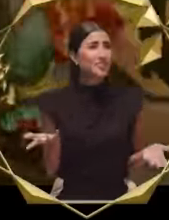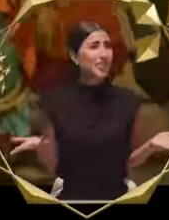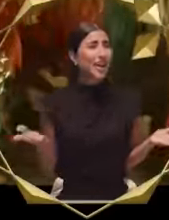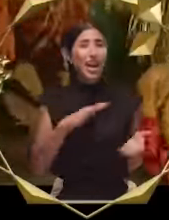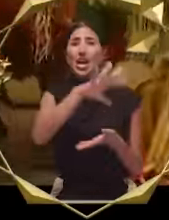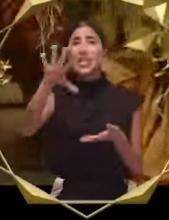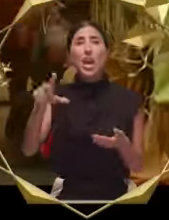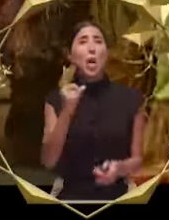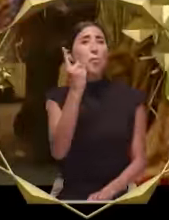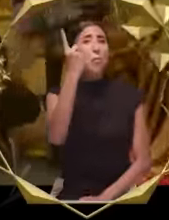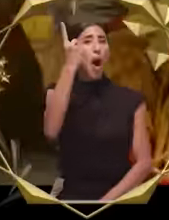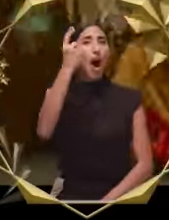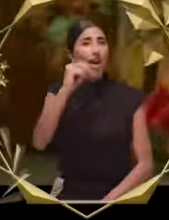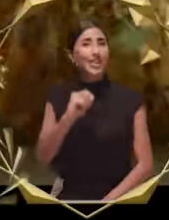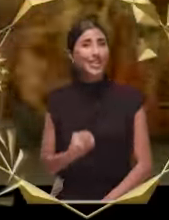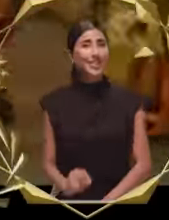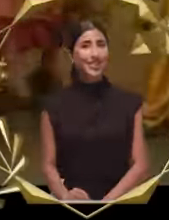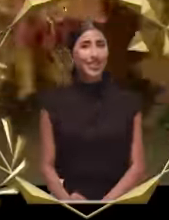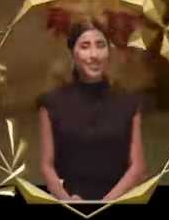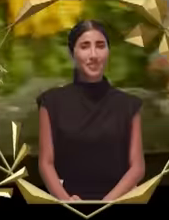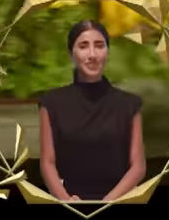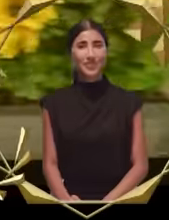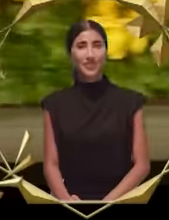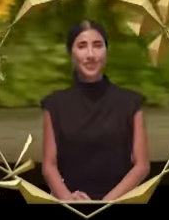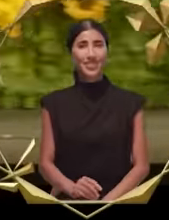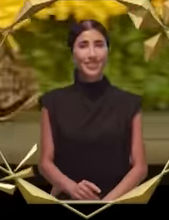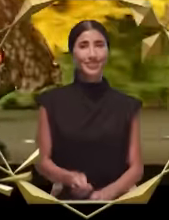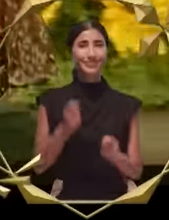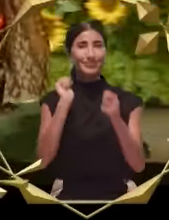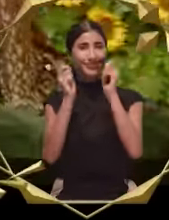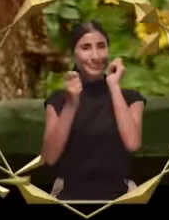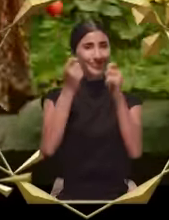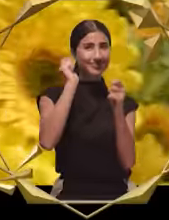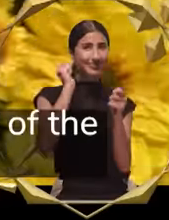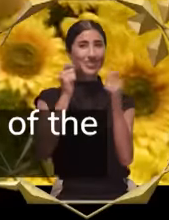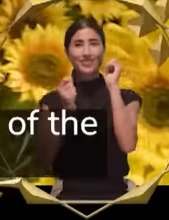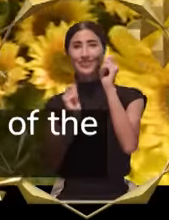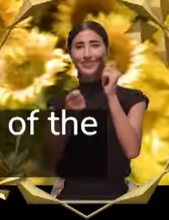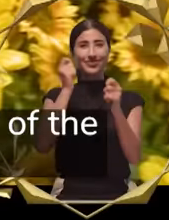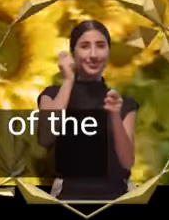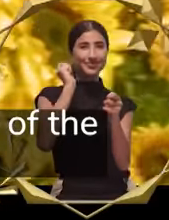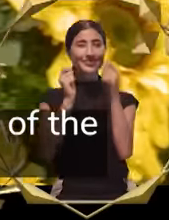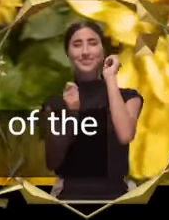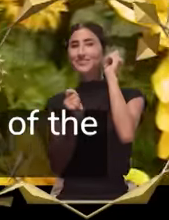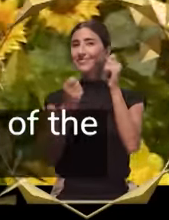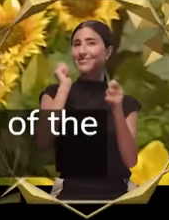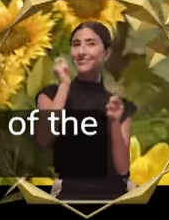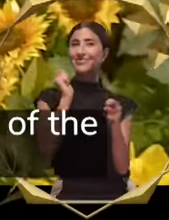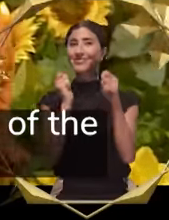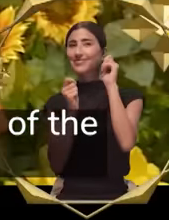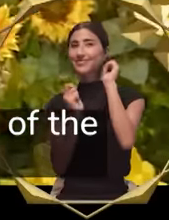أسرا صلة رحمي شمس بقمره وقرابة أعشاب لمطره وعشم دود